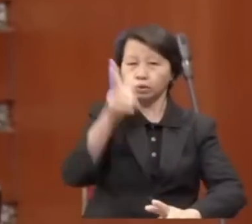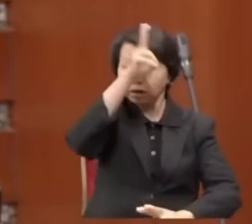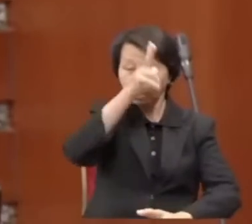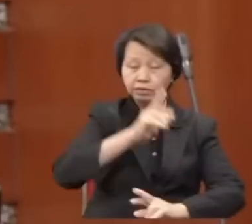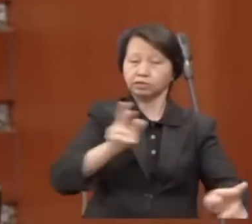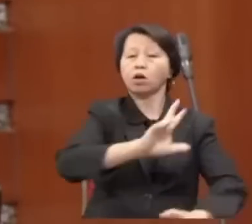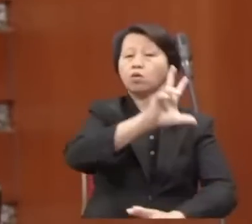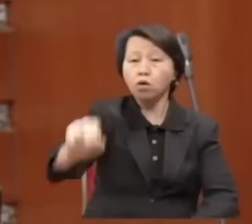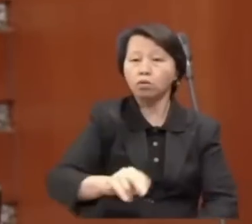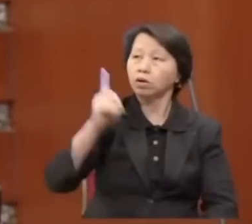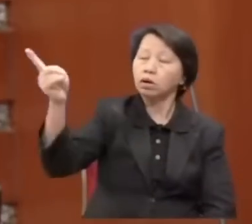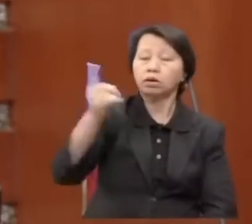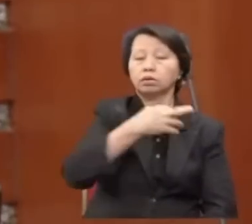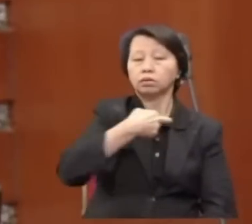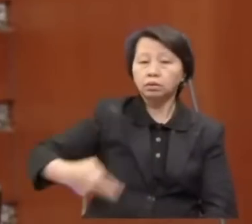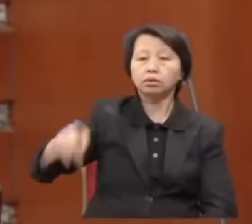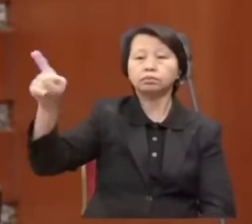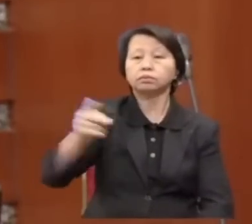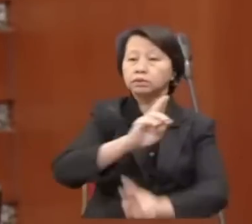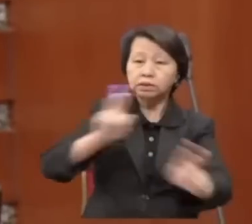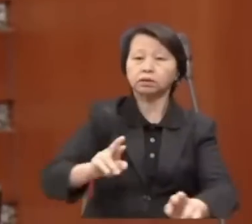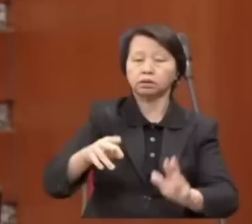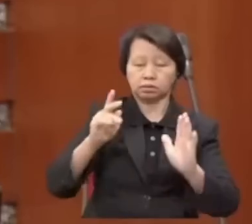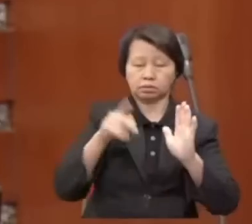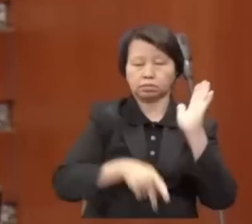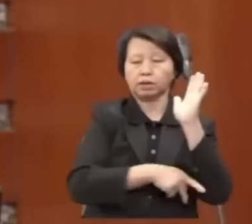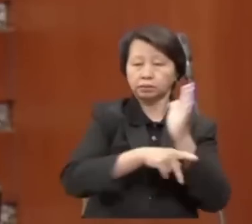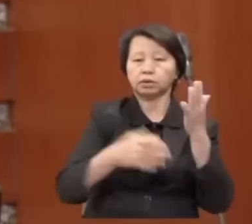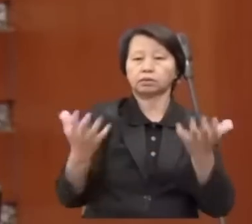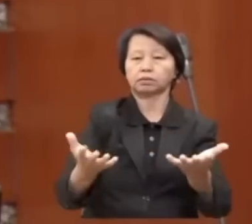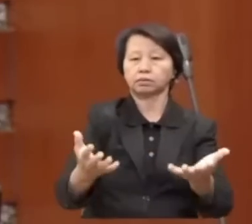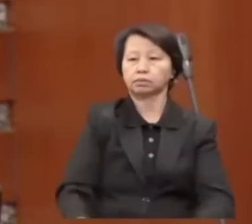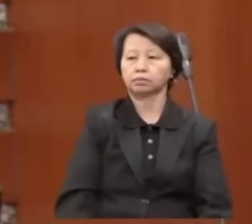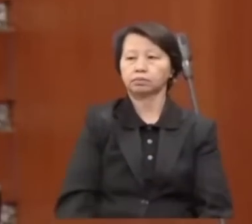tarik balik dan minta maaf itu adalah titah tuanku di paleman